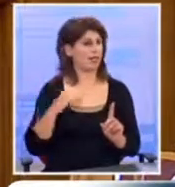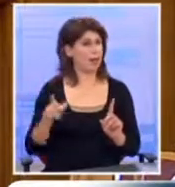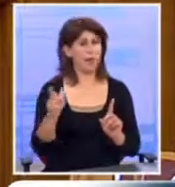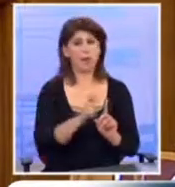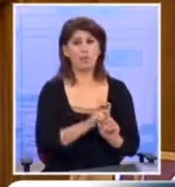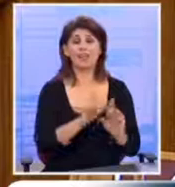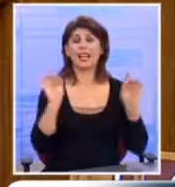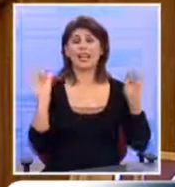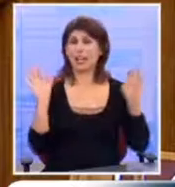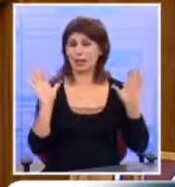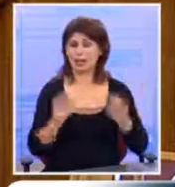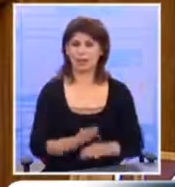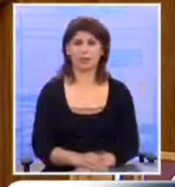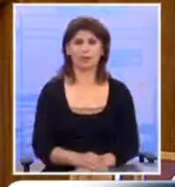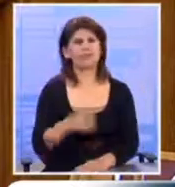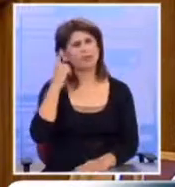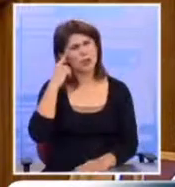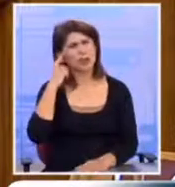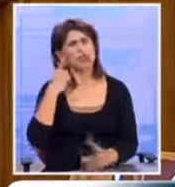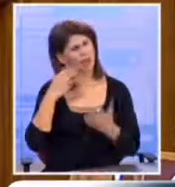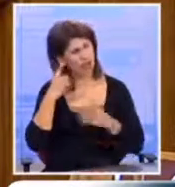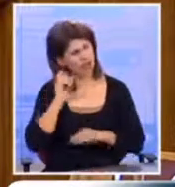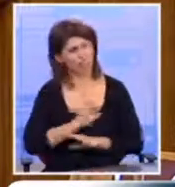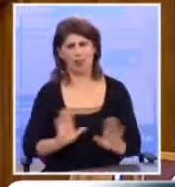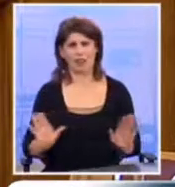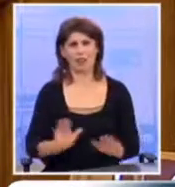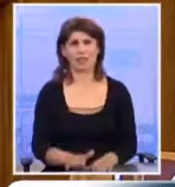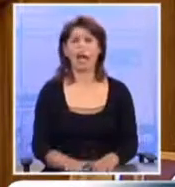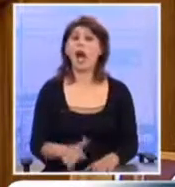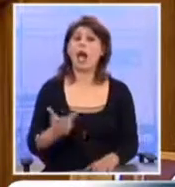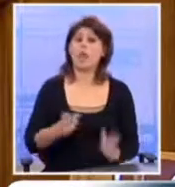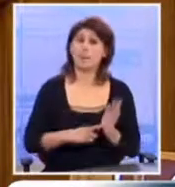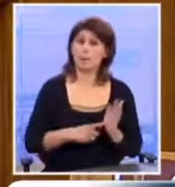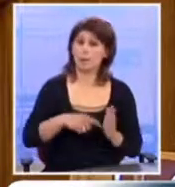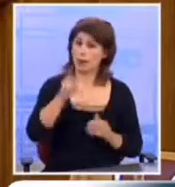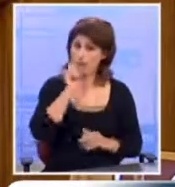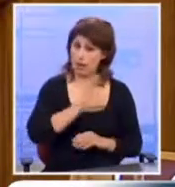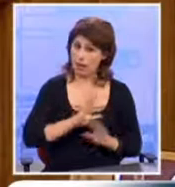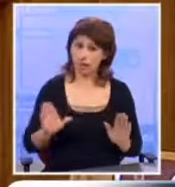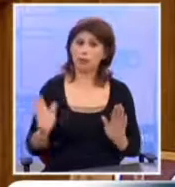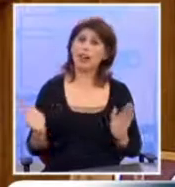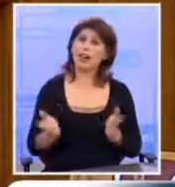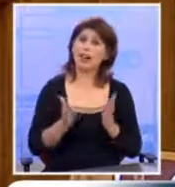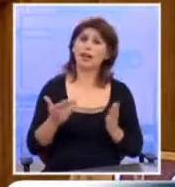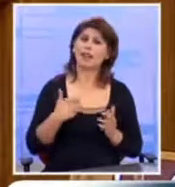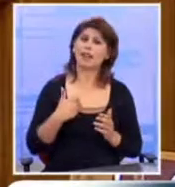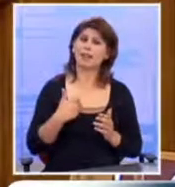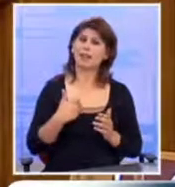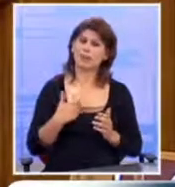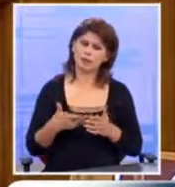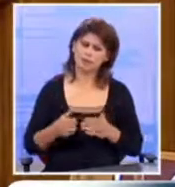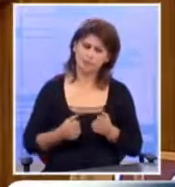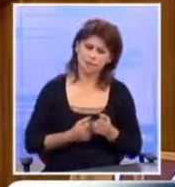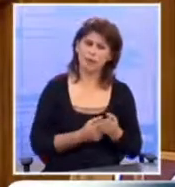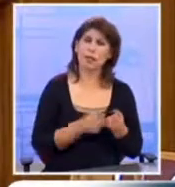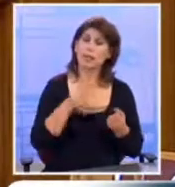αποκλείεται κανένας. Νομίζω ότι έγινε κατανοητό. Οφείλουμε όμως να παραδεχτούμε ότι σε κάτι είμαστε μεροληπτικοί